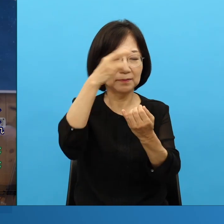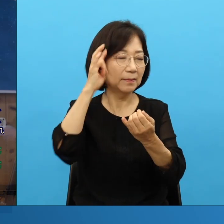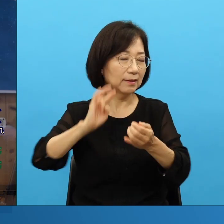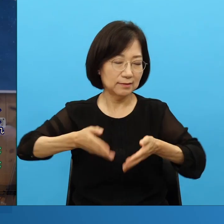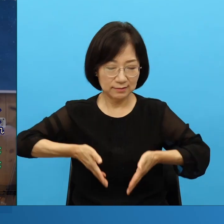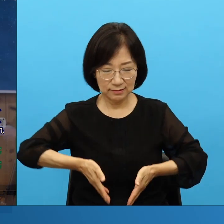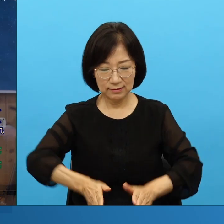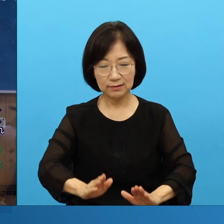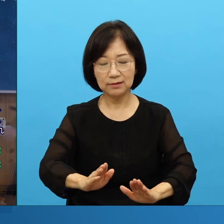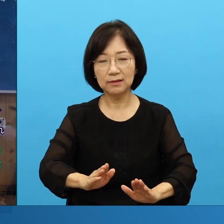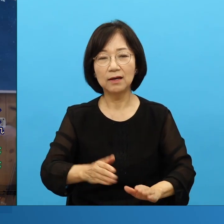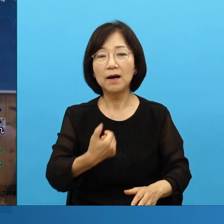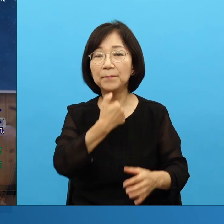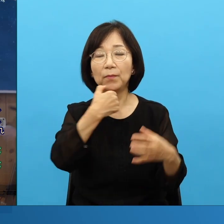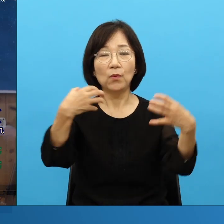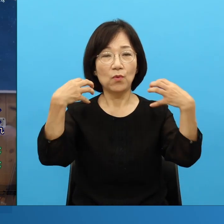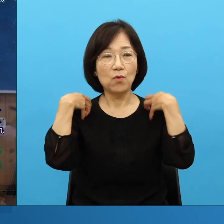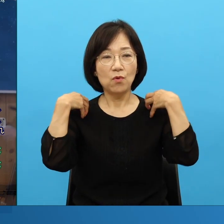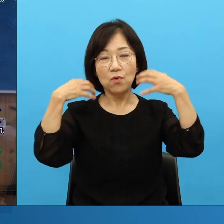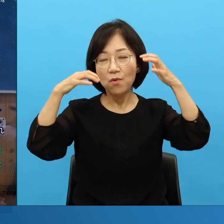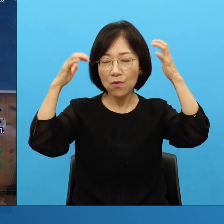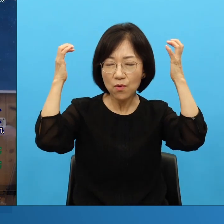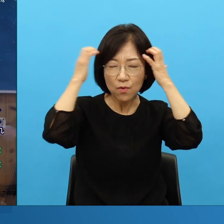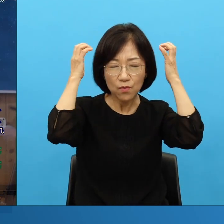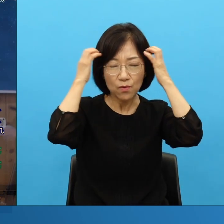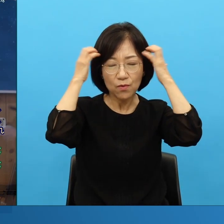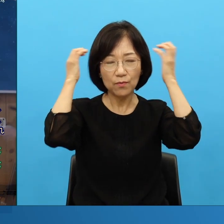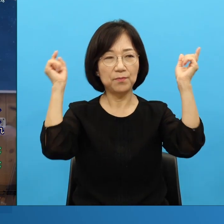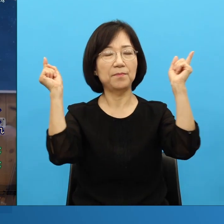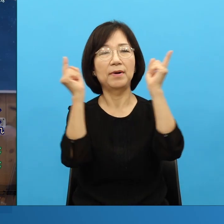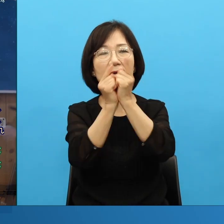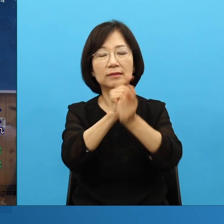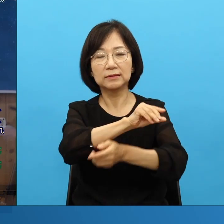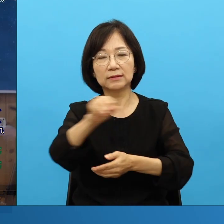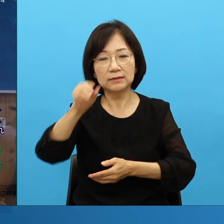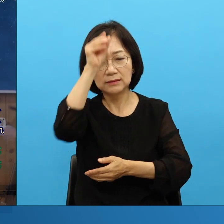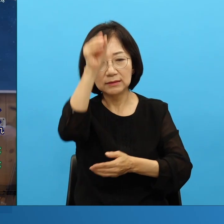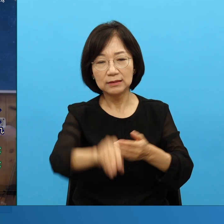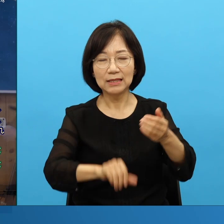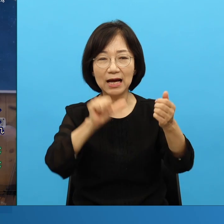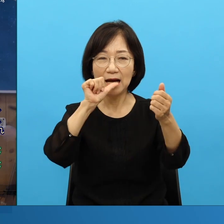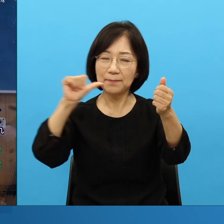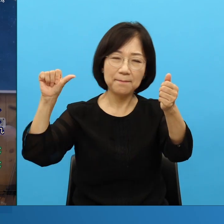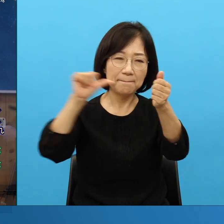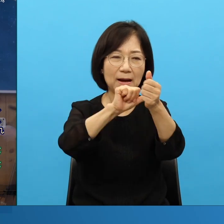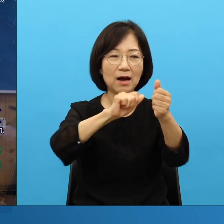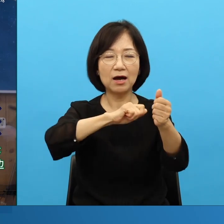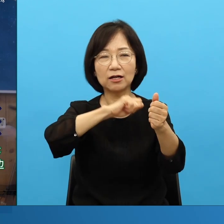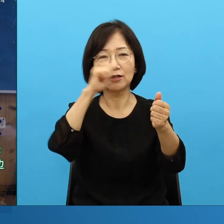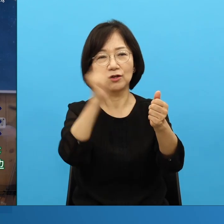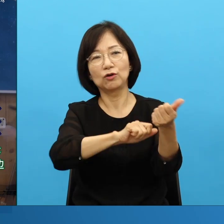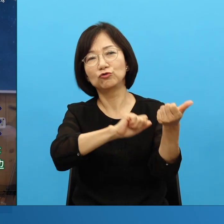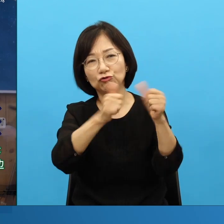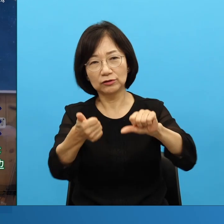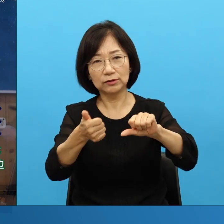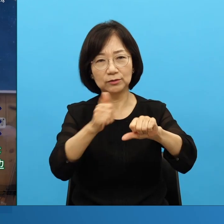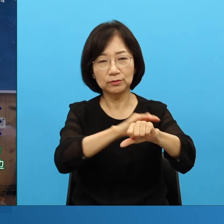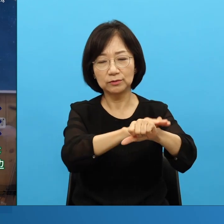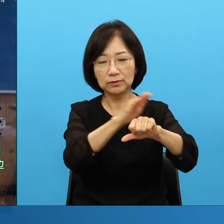잉태하사 동정녀 마리아에게 나시고 본디오 빌라도에게 고난을 받아사 십자가 못 박혀